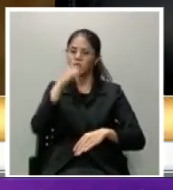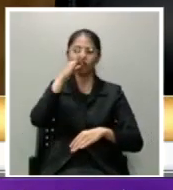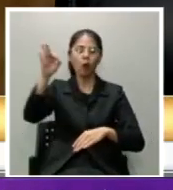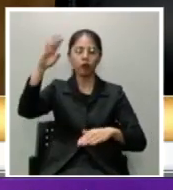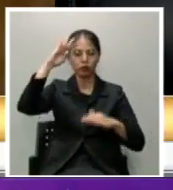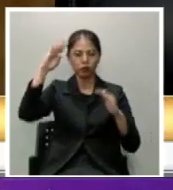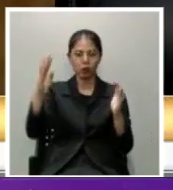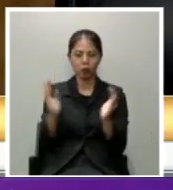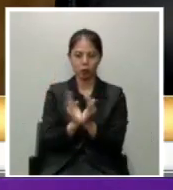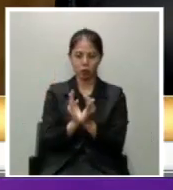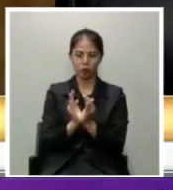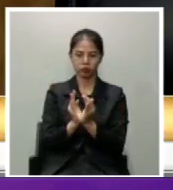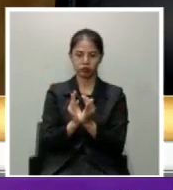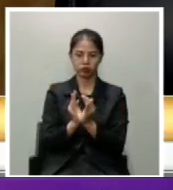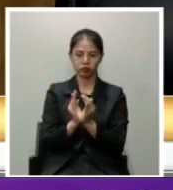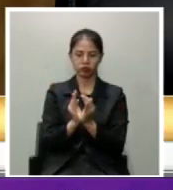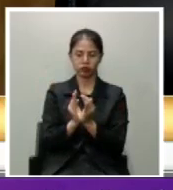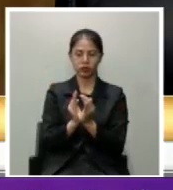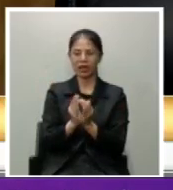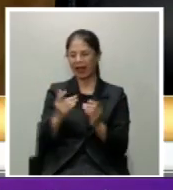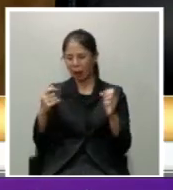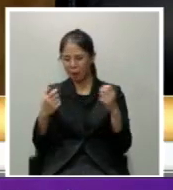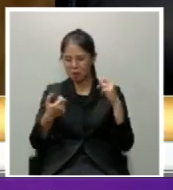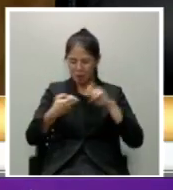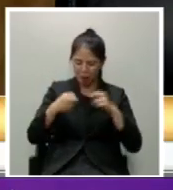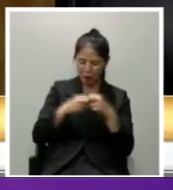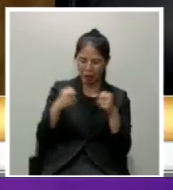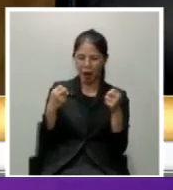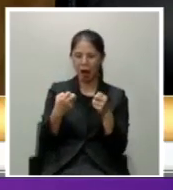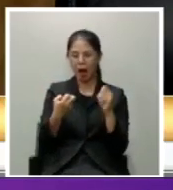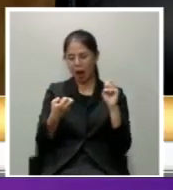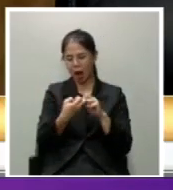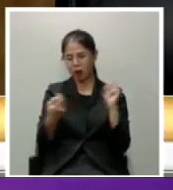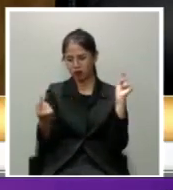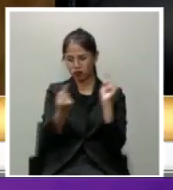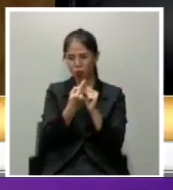ความและฟ้องเกิดเป็นคดีอาญาคดีดำที่